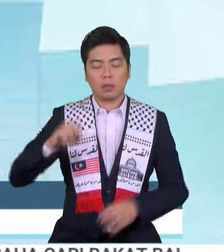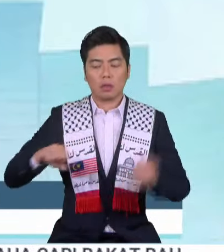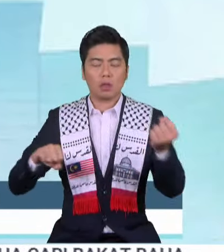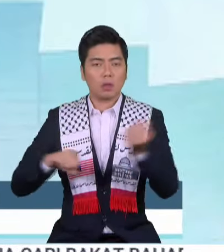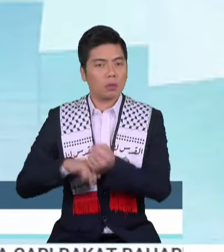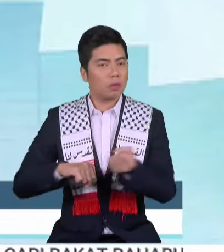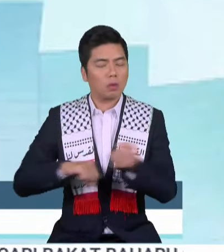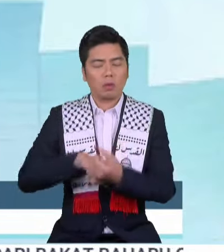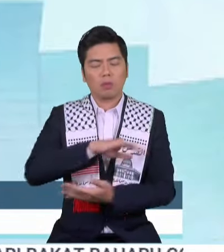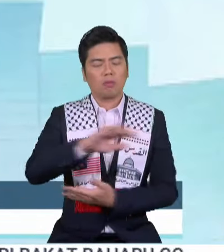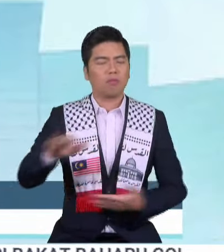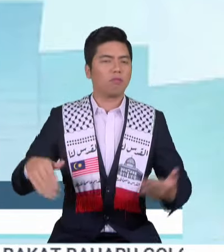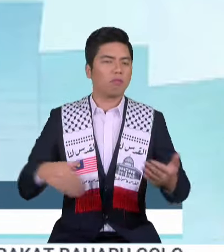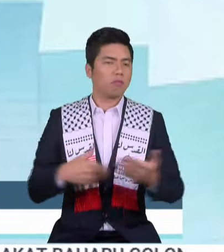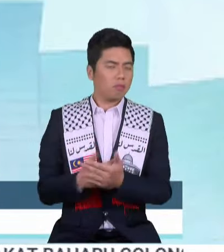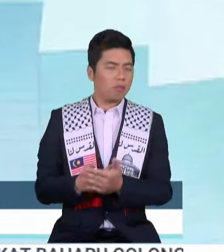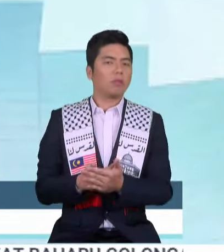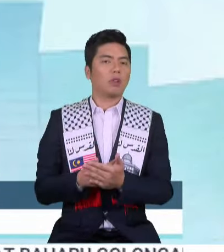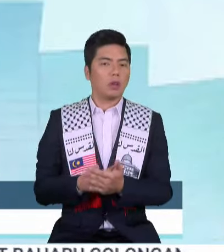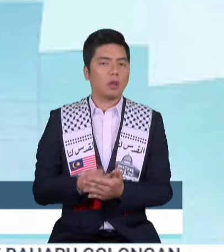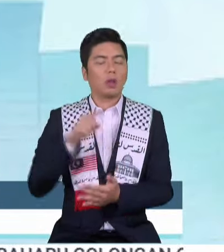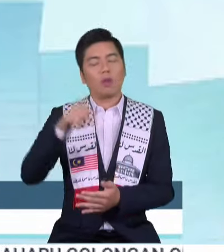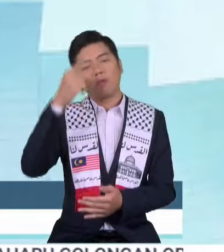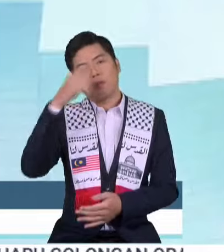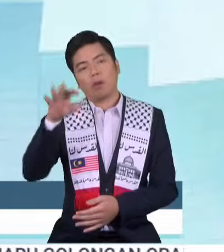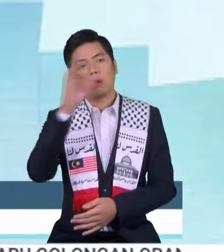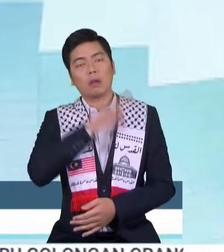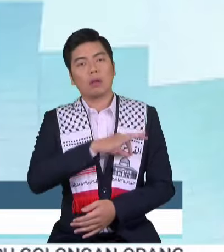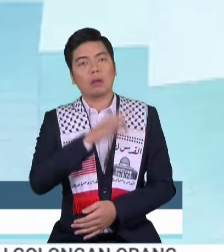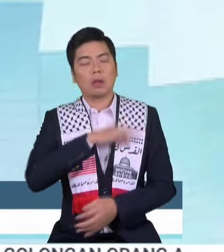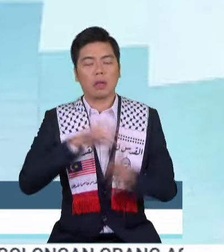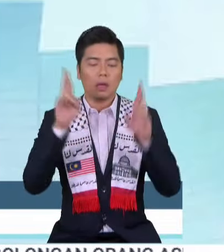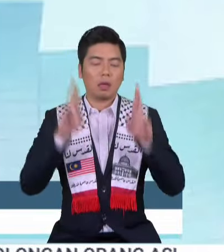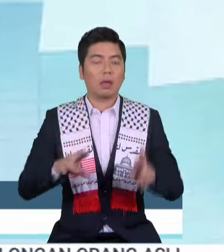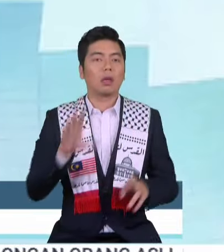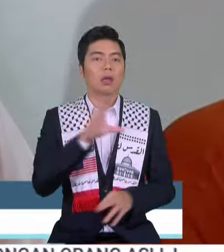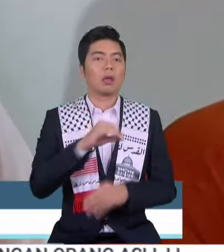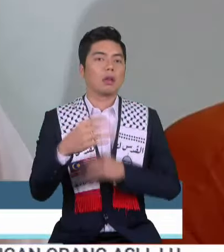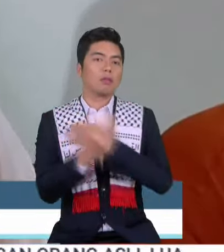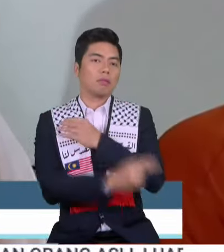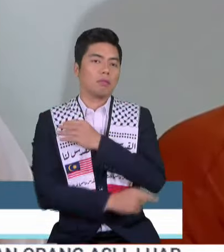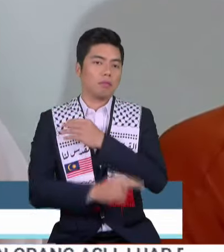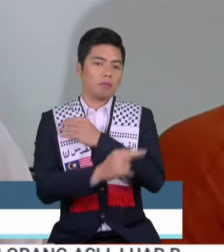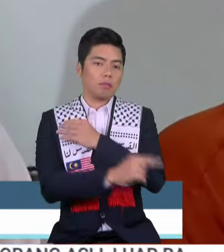disokong semua pihak. Ini penting demi manfaat rakyat dan negara.